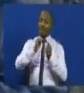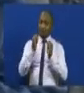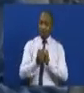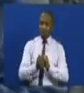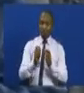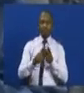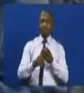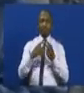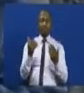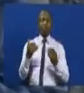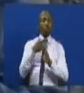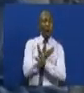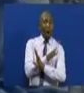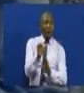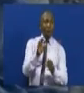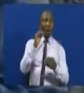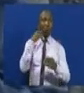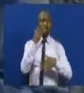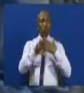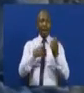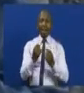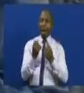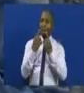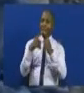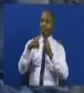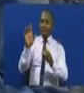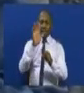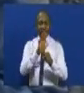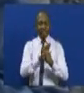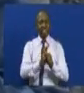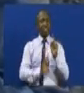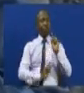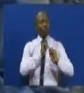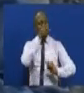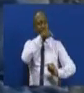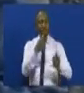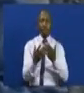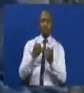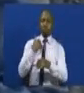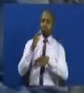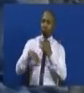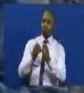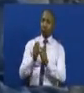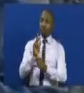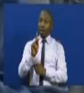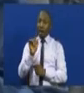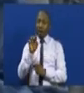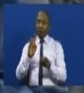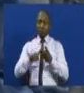tulikuwa tunakwepa kuweka mimea mingi kupita kiasi. Unaweza ukachukua karafuu na